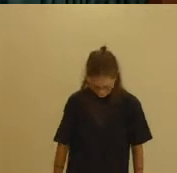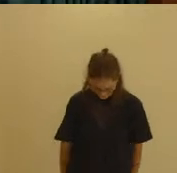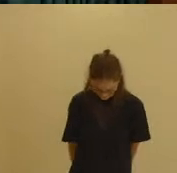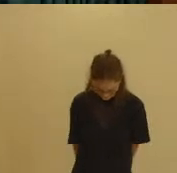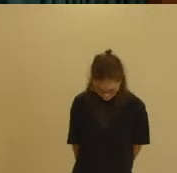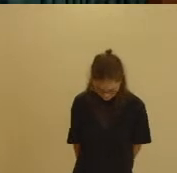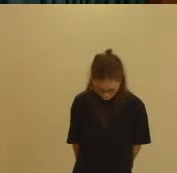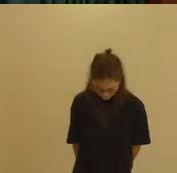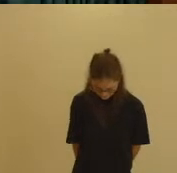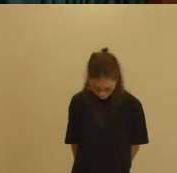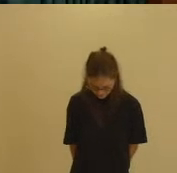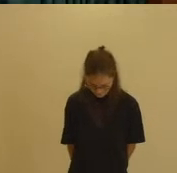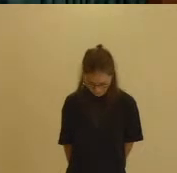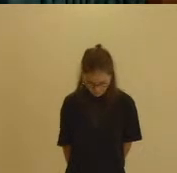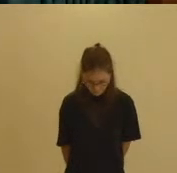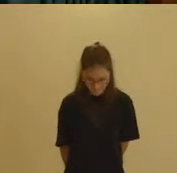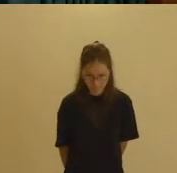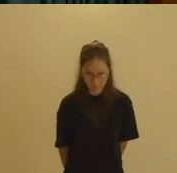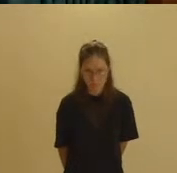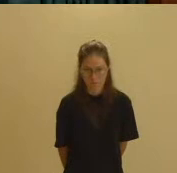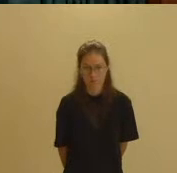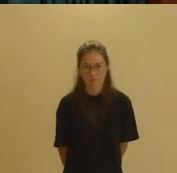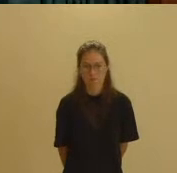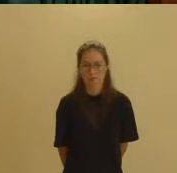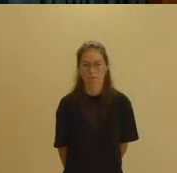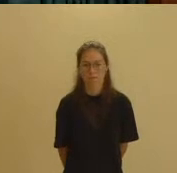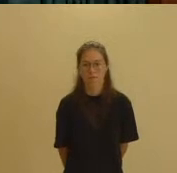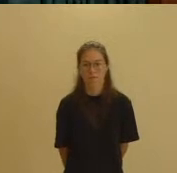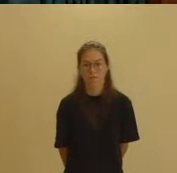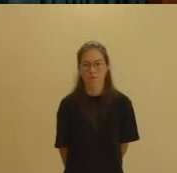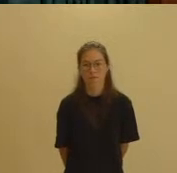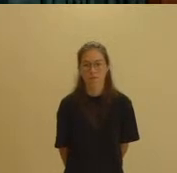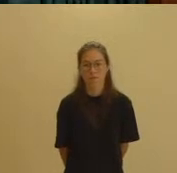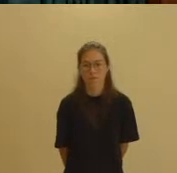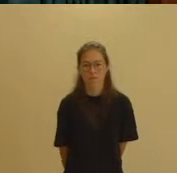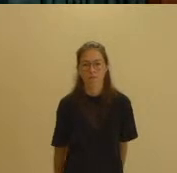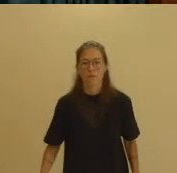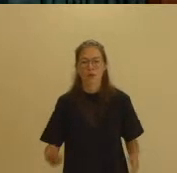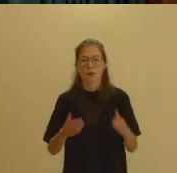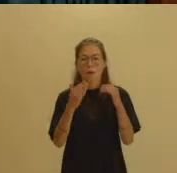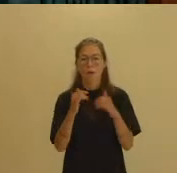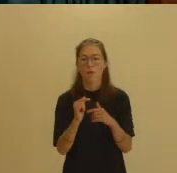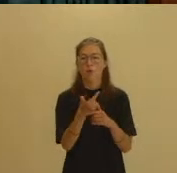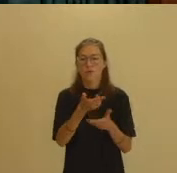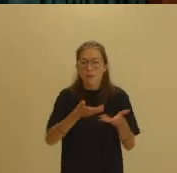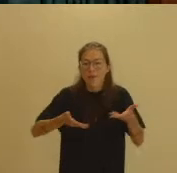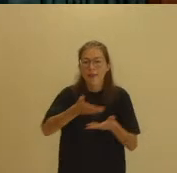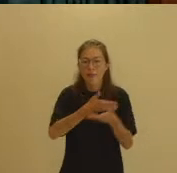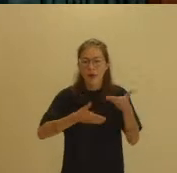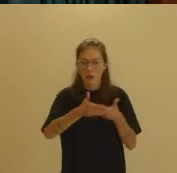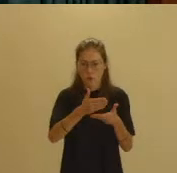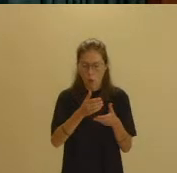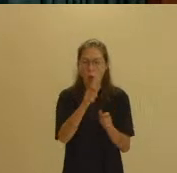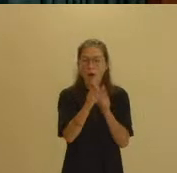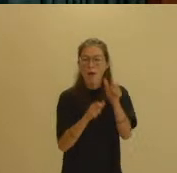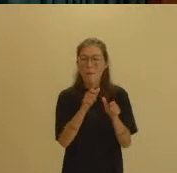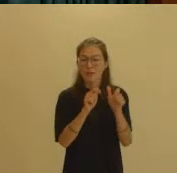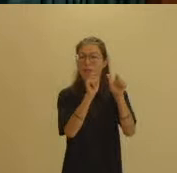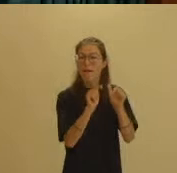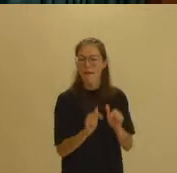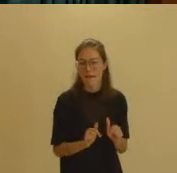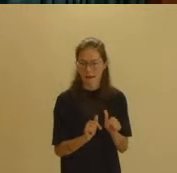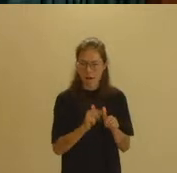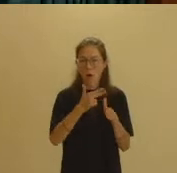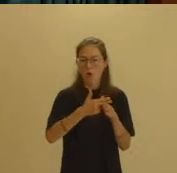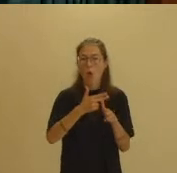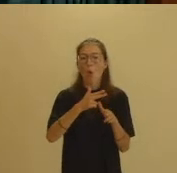de la délibération numéro 118-2021, Monsieur Salaberry, pouvoir, Monsieur Tranché,